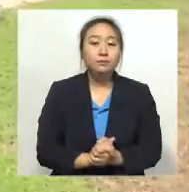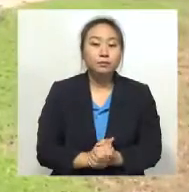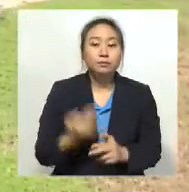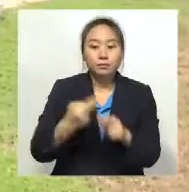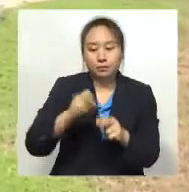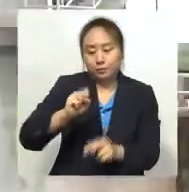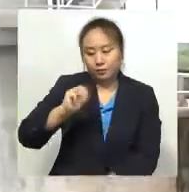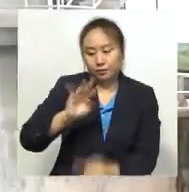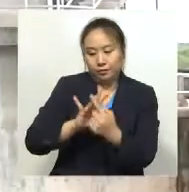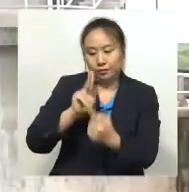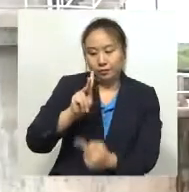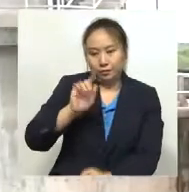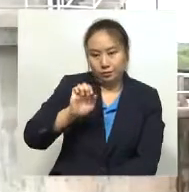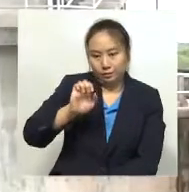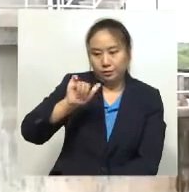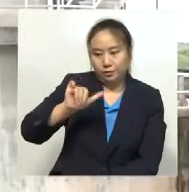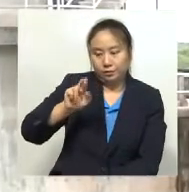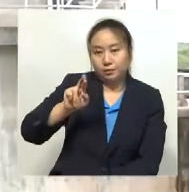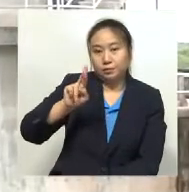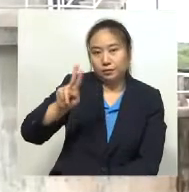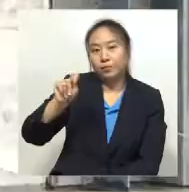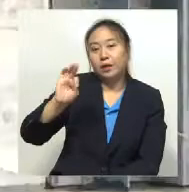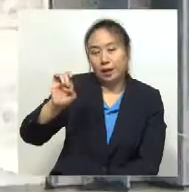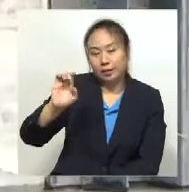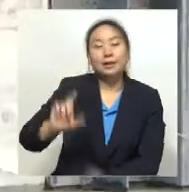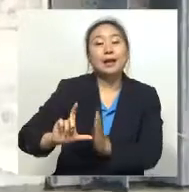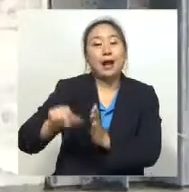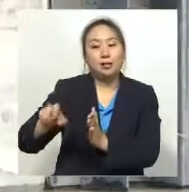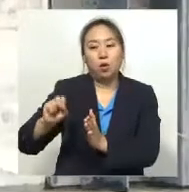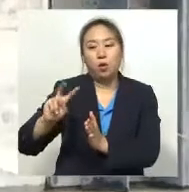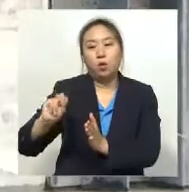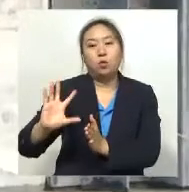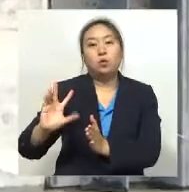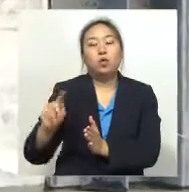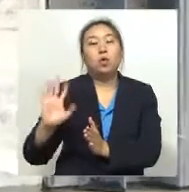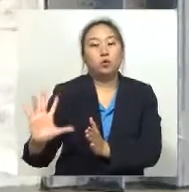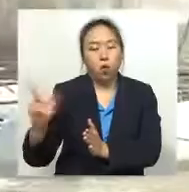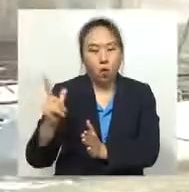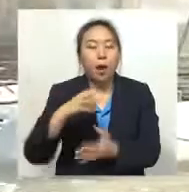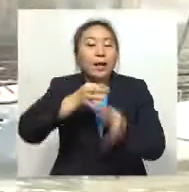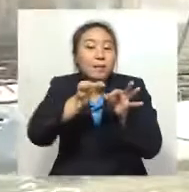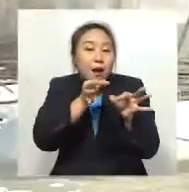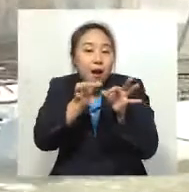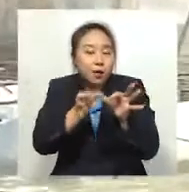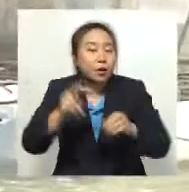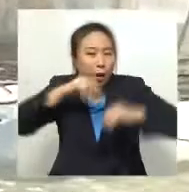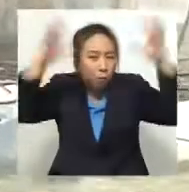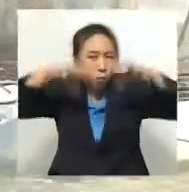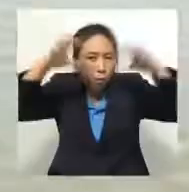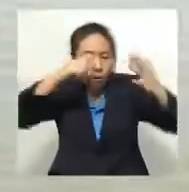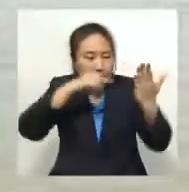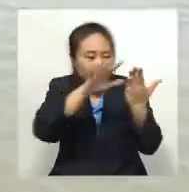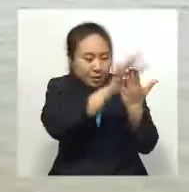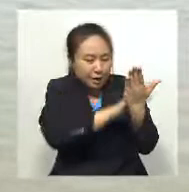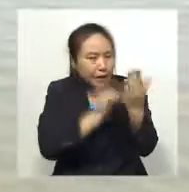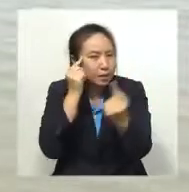มเกียรติประจำวงเลขาธิการสนทช.ก็อธิบายนะคะว่าการคาดการณ์ปริมาณน้ำฝนในประเทศไทยรวมถึงการบริหารจัดการ